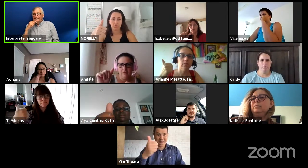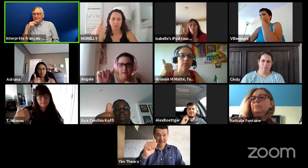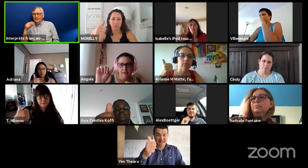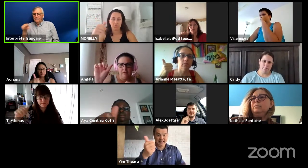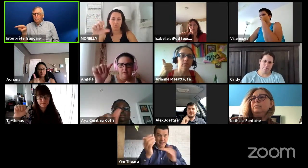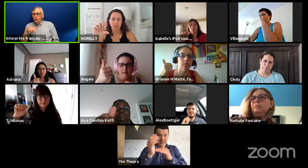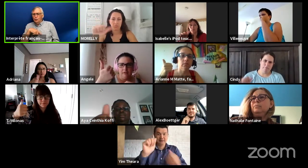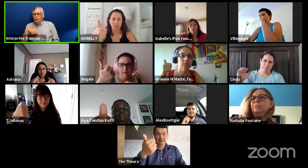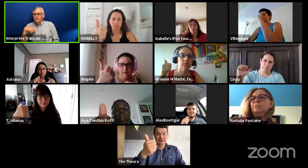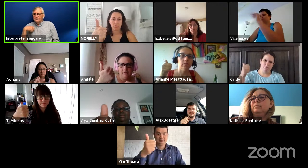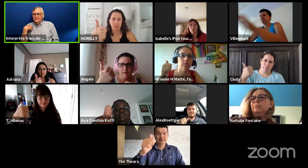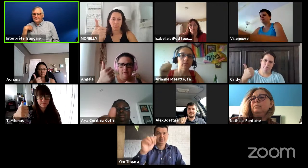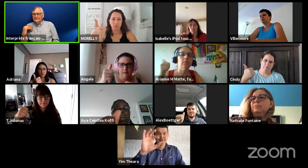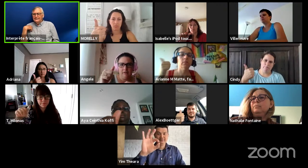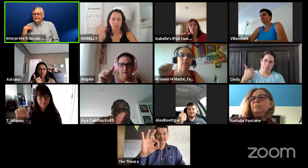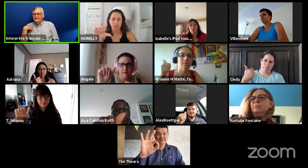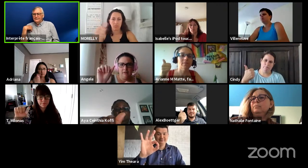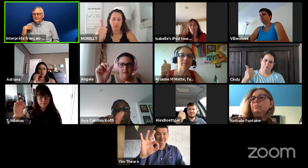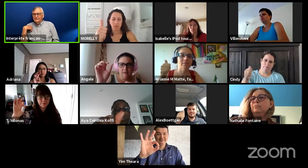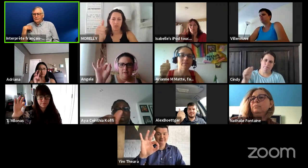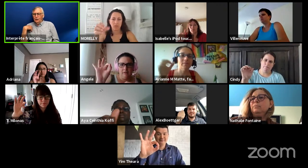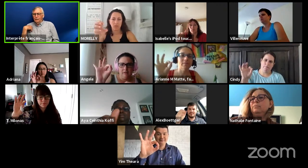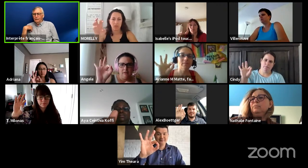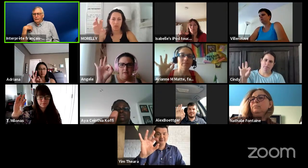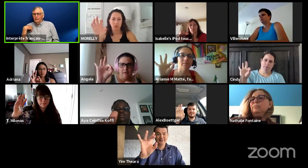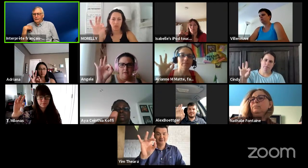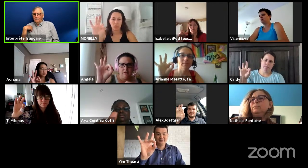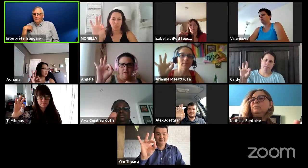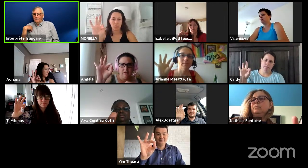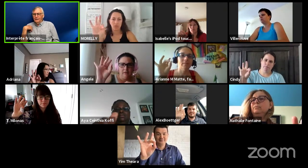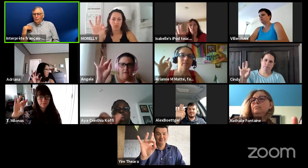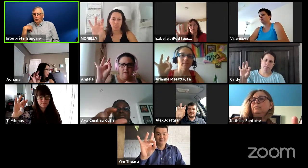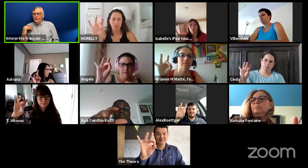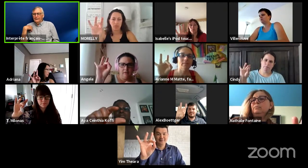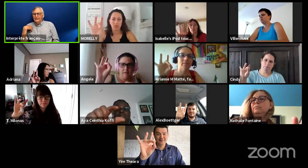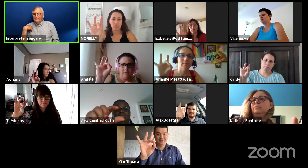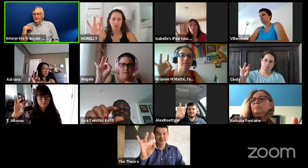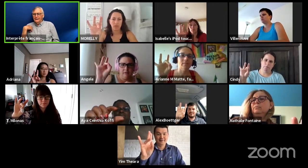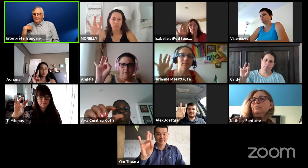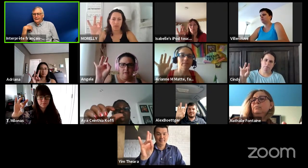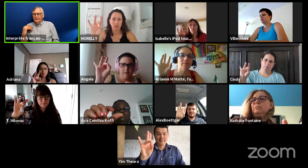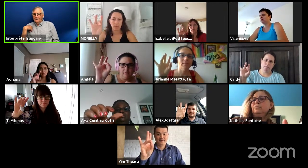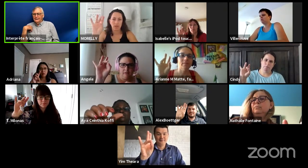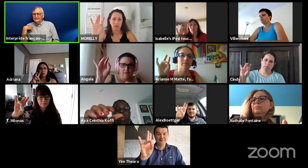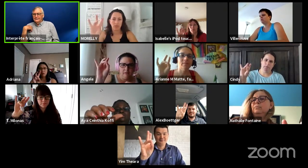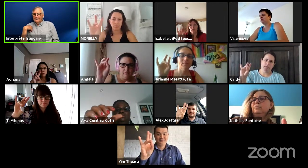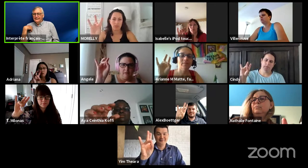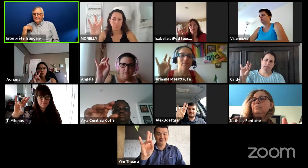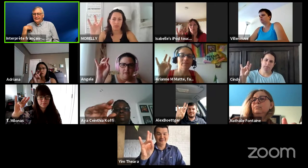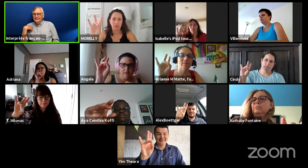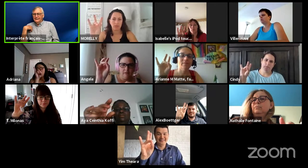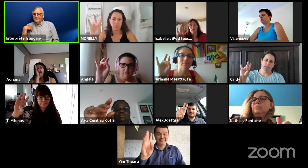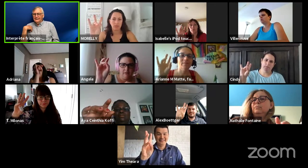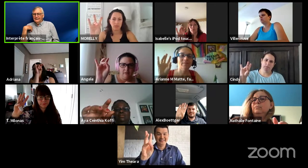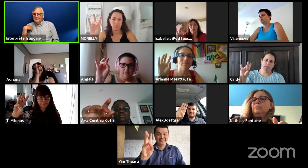10. 10, allons de reculons. 10, 9, 8,